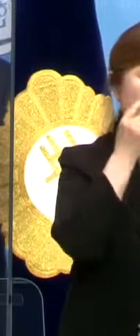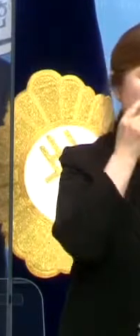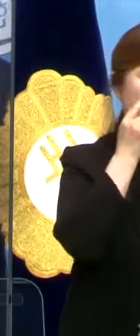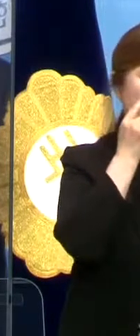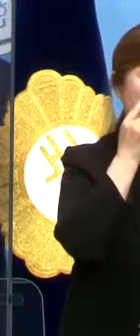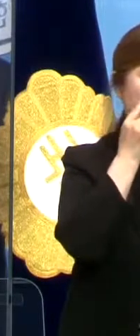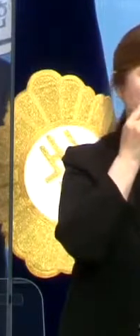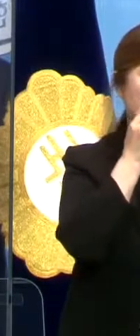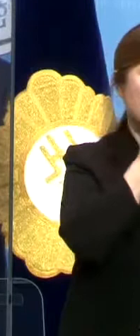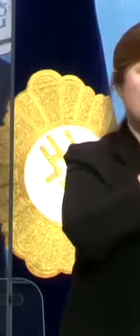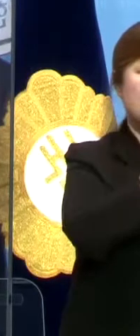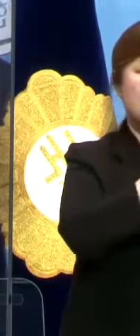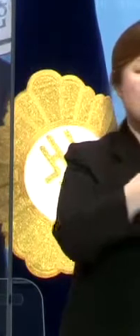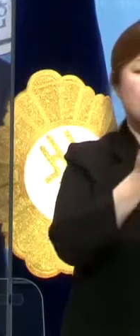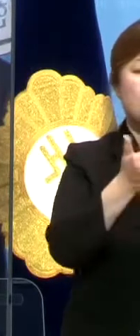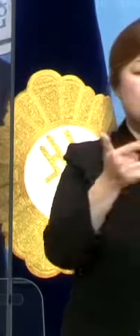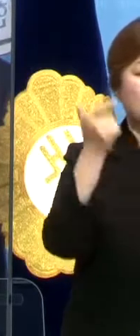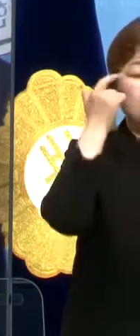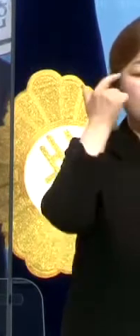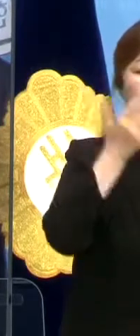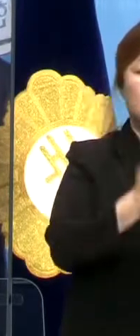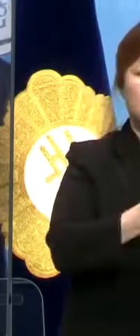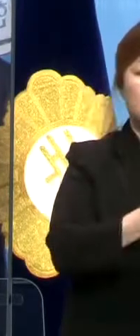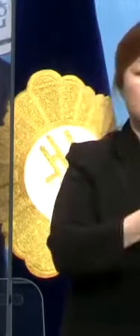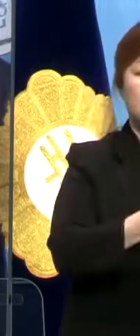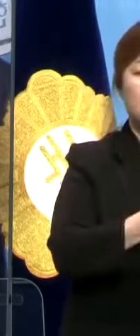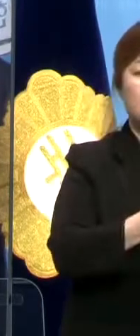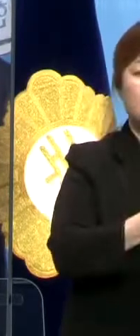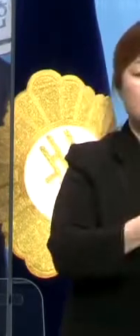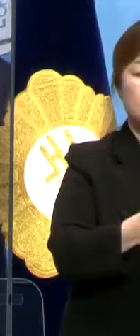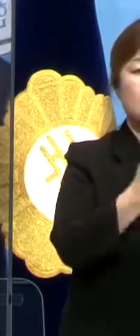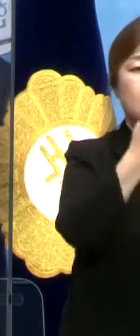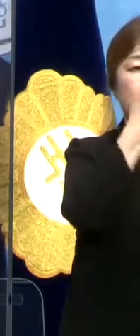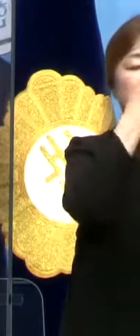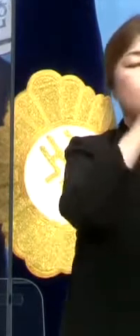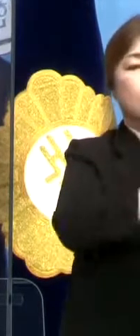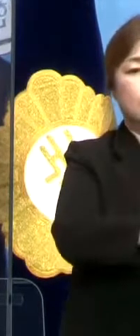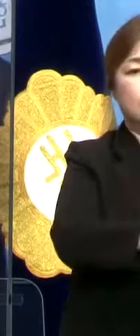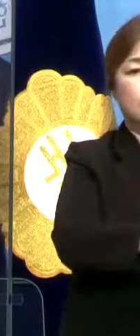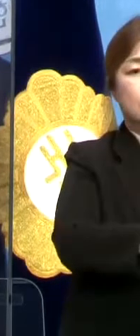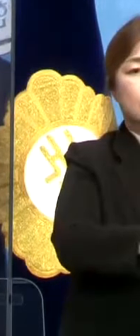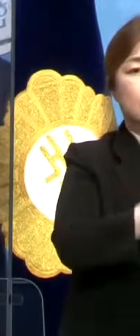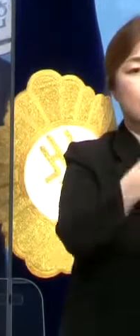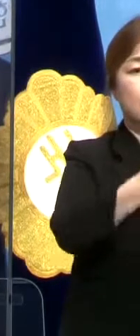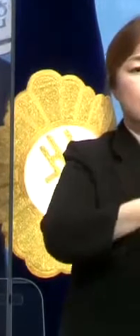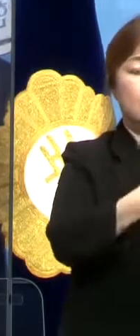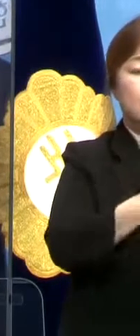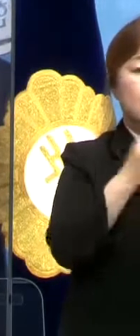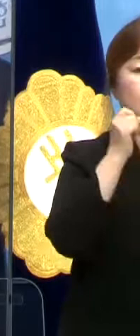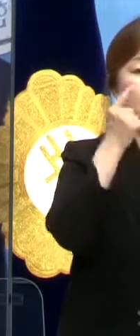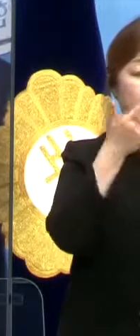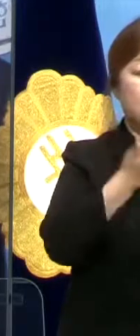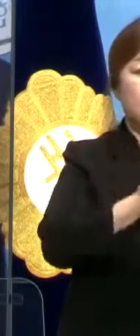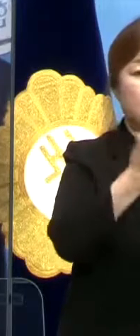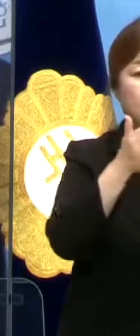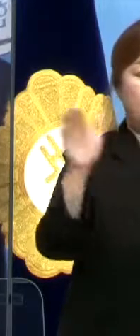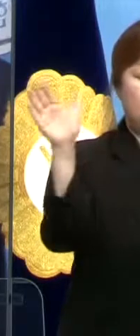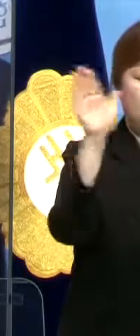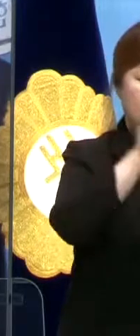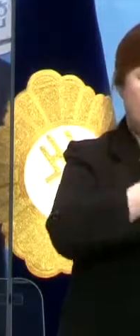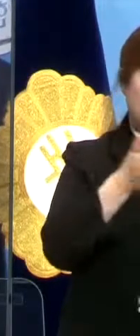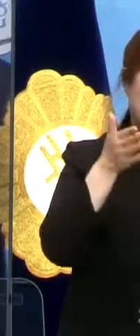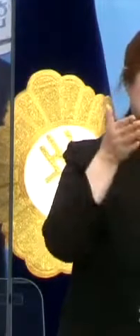너무나 충격적인 기각 막히는 1년 4개월 넘게 양 노동 많게